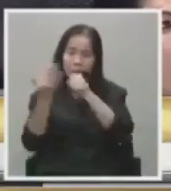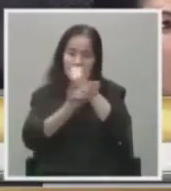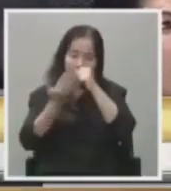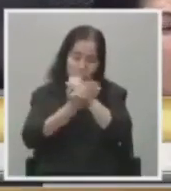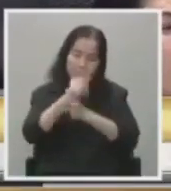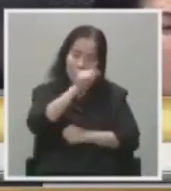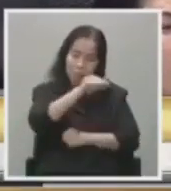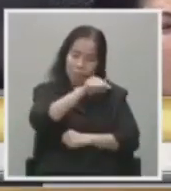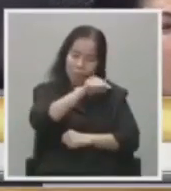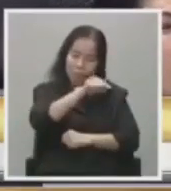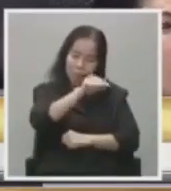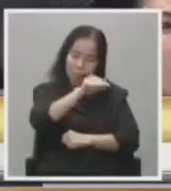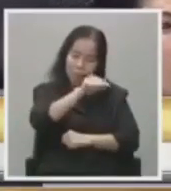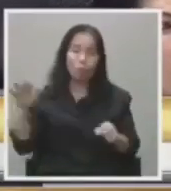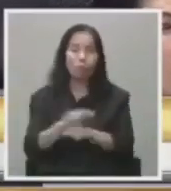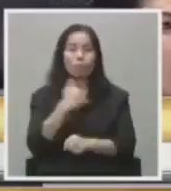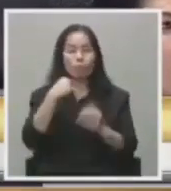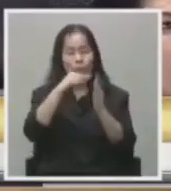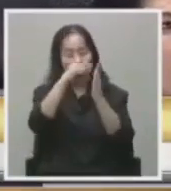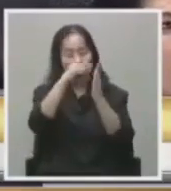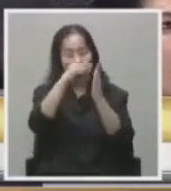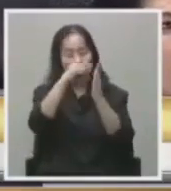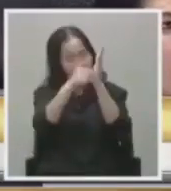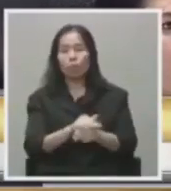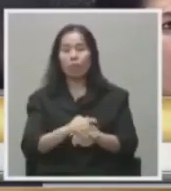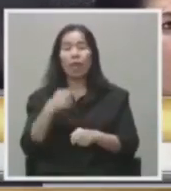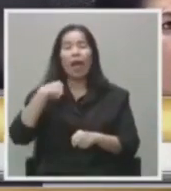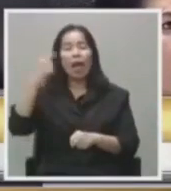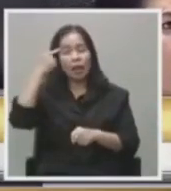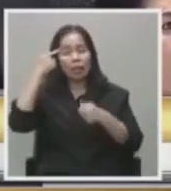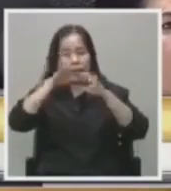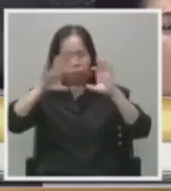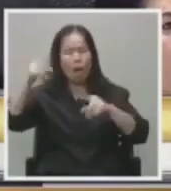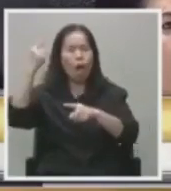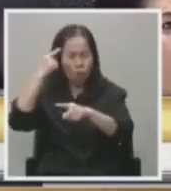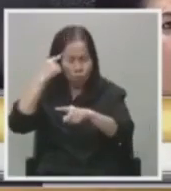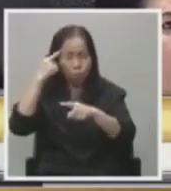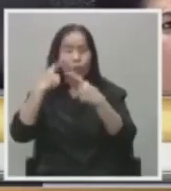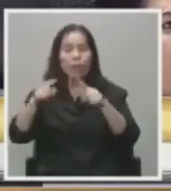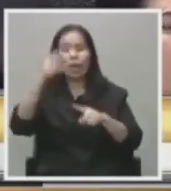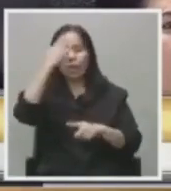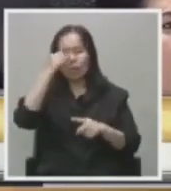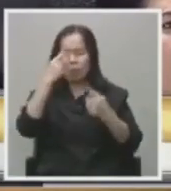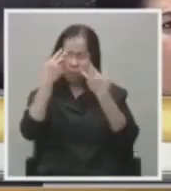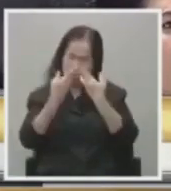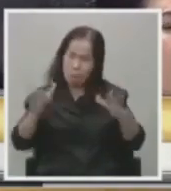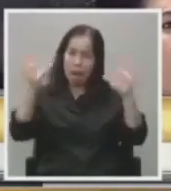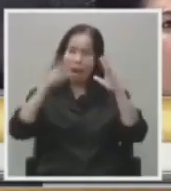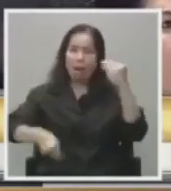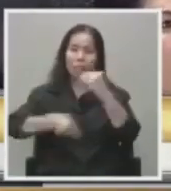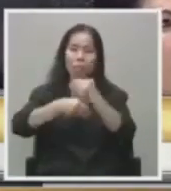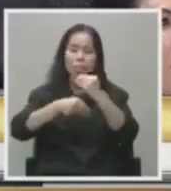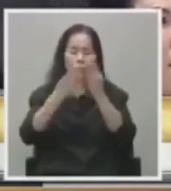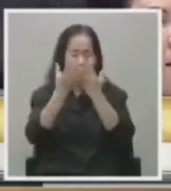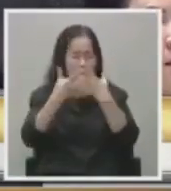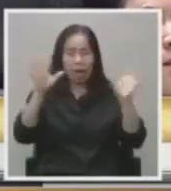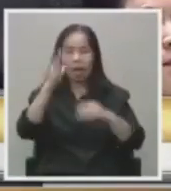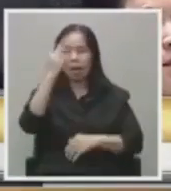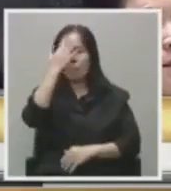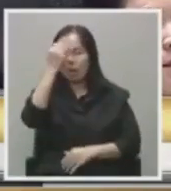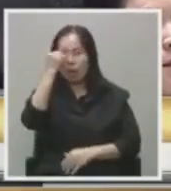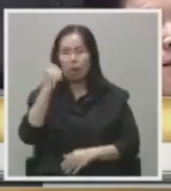นผมก็เชื่อว่าคนในรัฐบาลก็รู้แต่ทำไมมันมากมายล่ะครับทำไมการจัดการเห